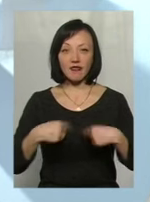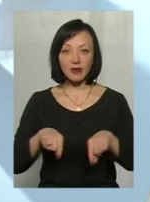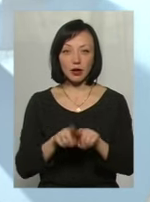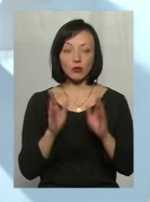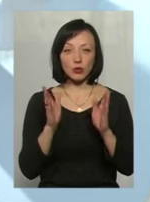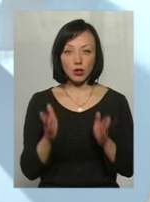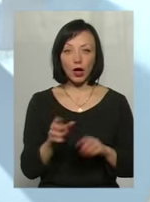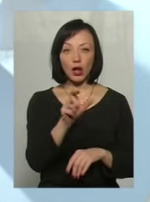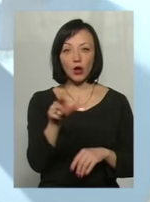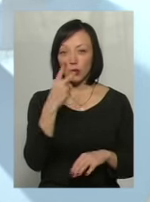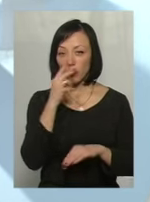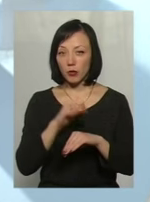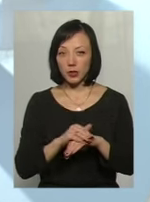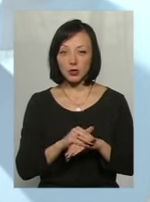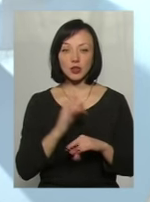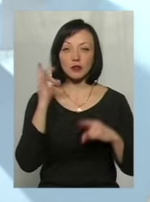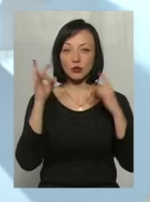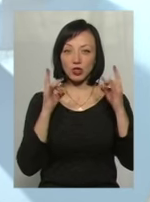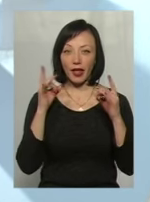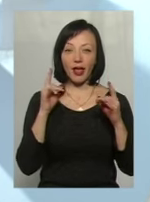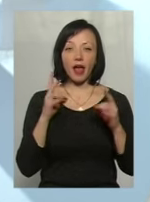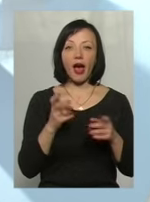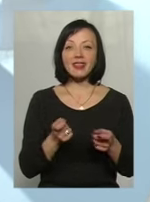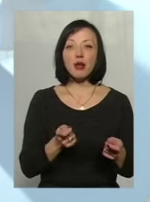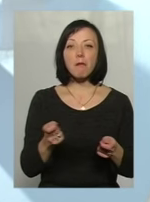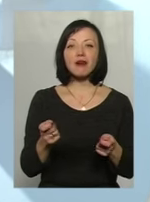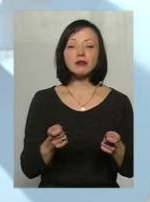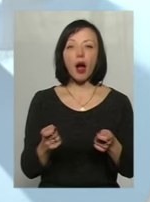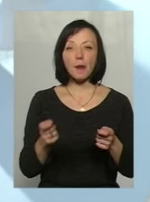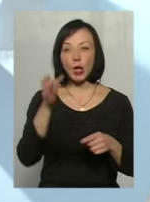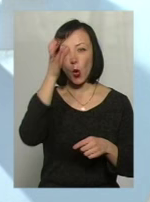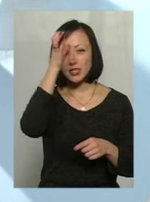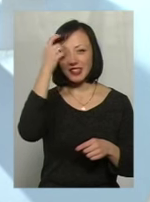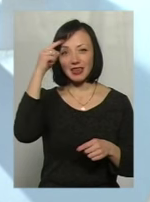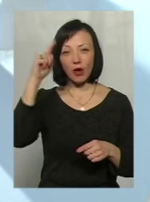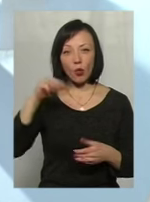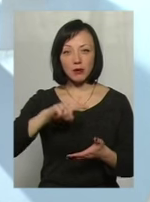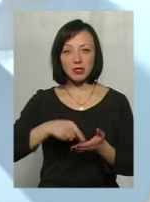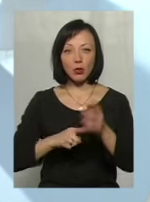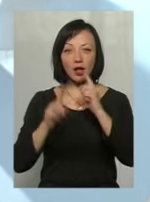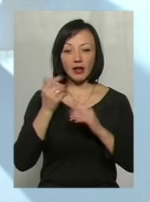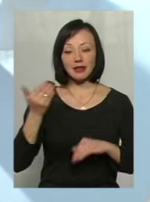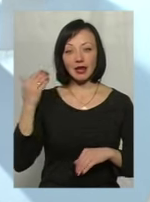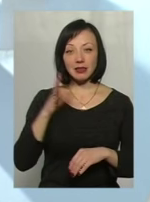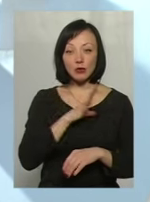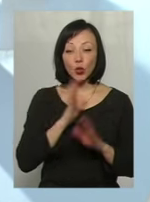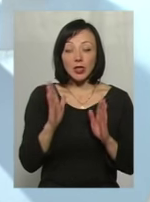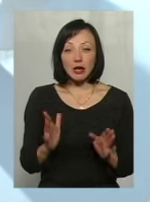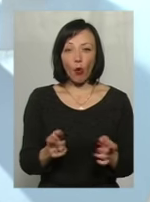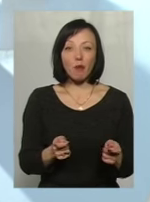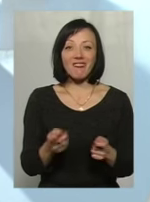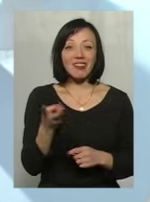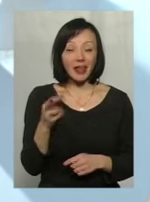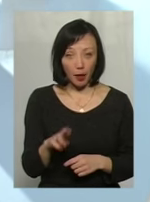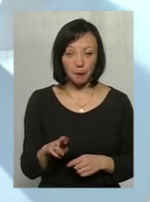напевно, глядачі помітили так, що вже звучить Департамент освіти та науки Хмельницької міської ради, донедавна це ще було управління.